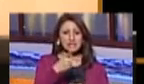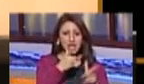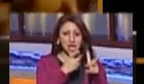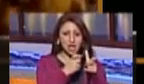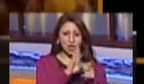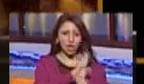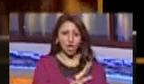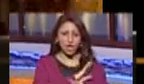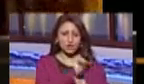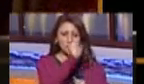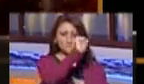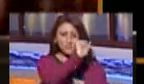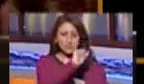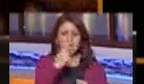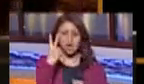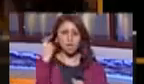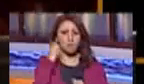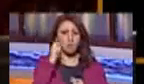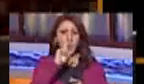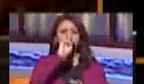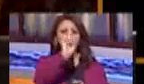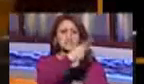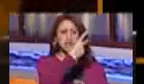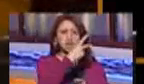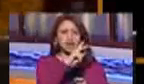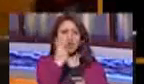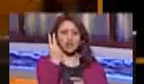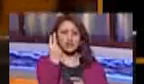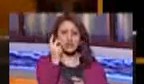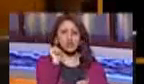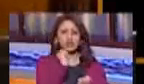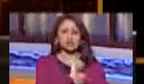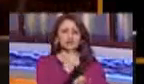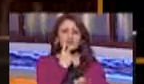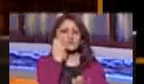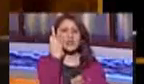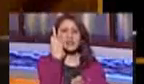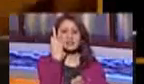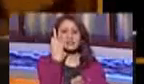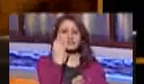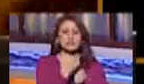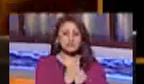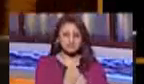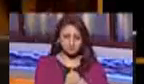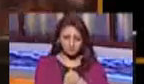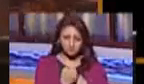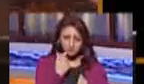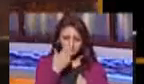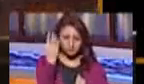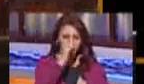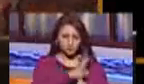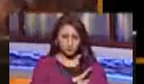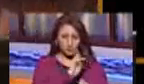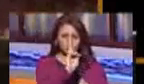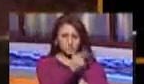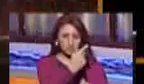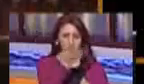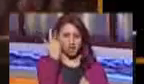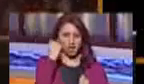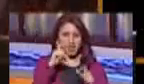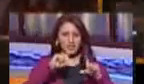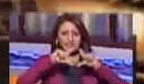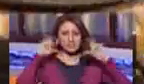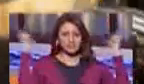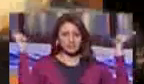قوات الجيش أثناء المواجهات التي وقعت بين متظاهري ماسبيرو وقوات الشرطة العسكرية أمام مبنى